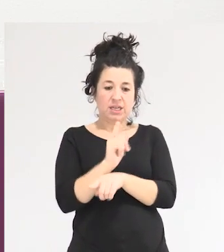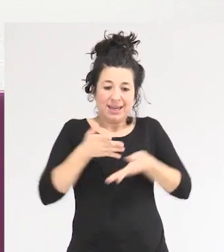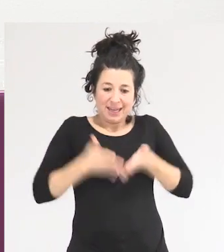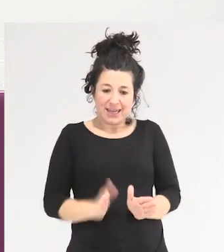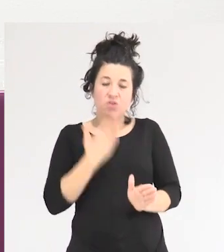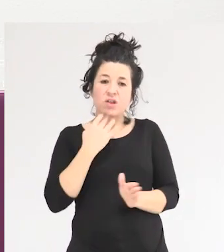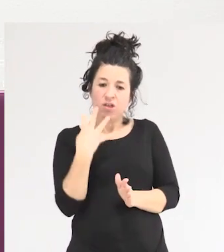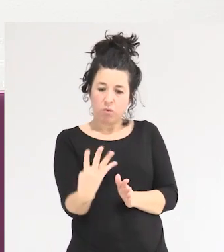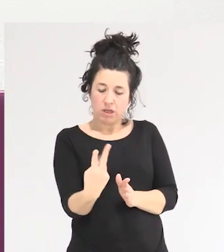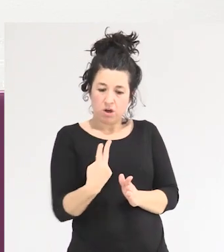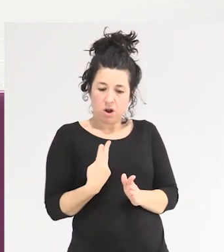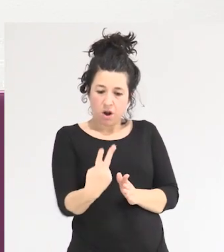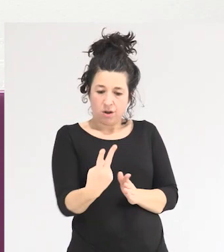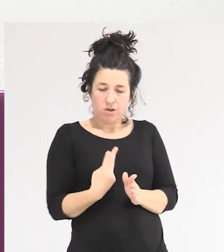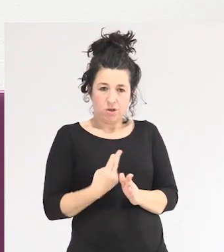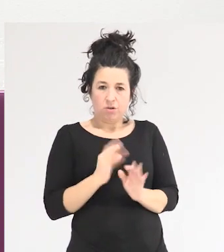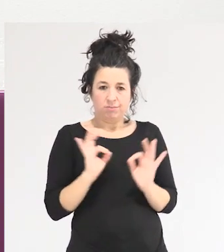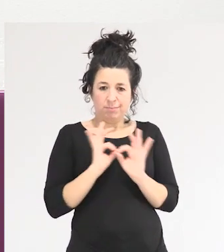ez? Eta orduan oso barregarria da,